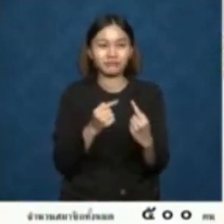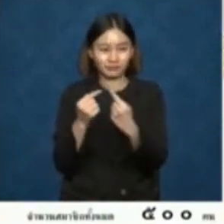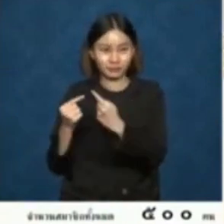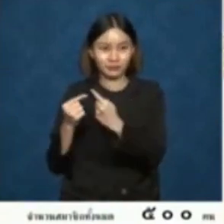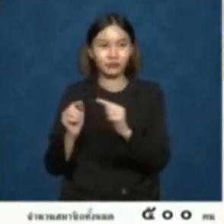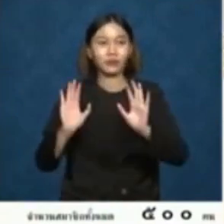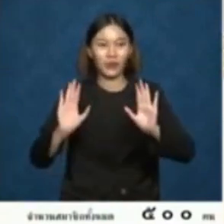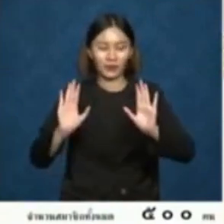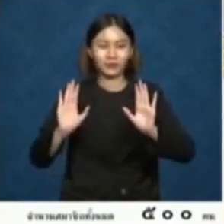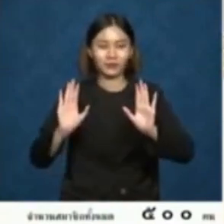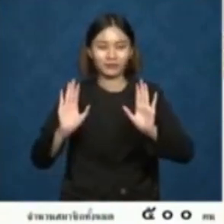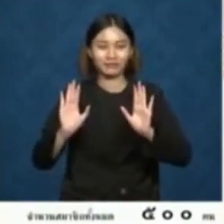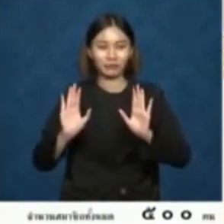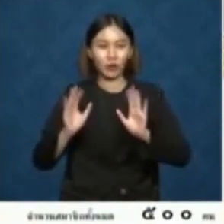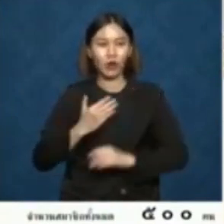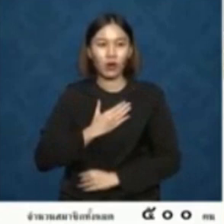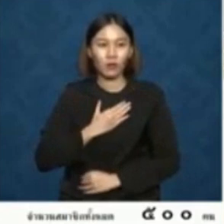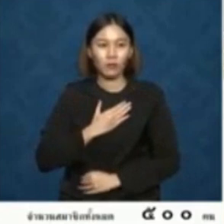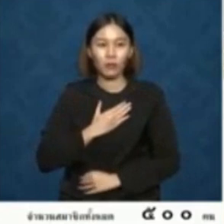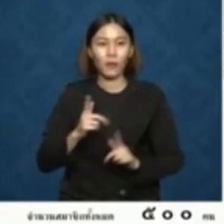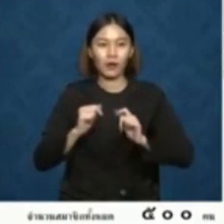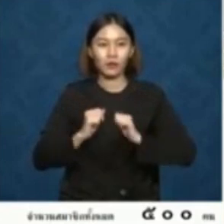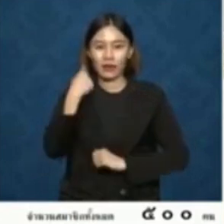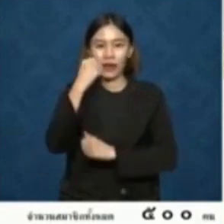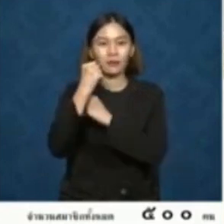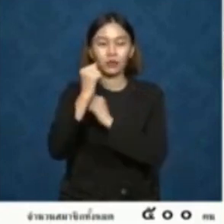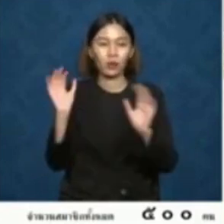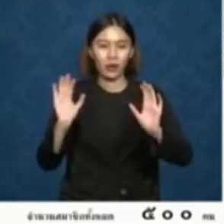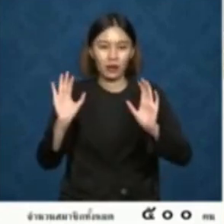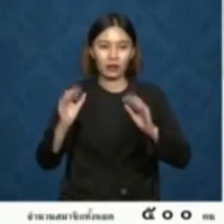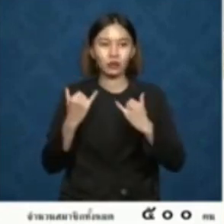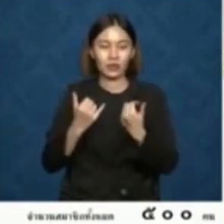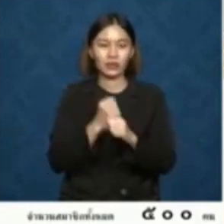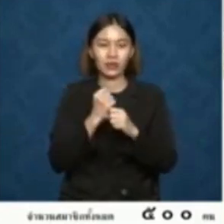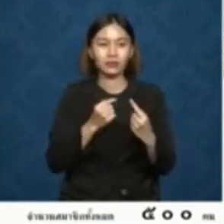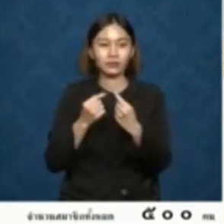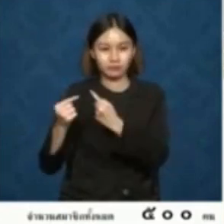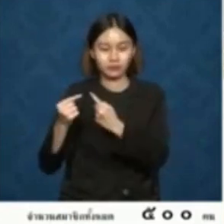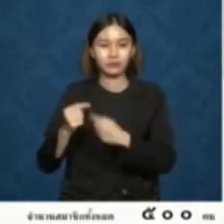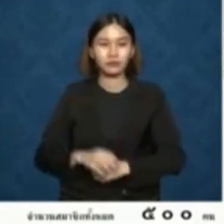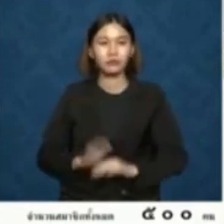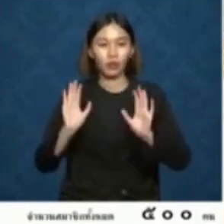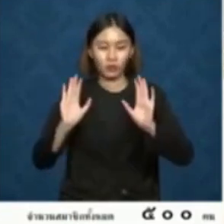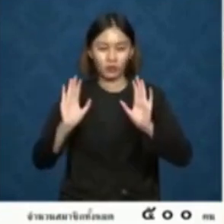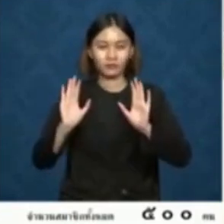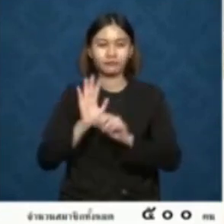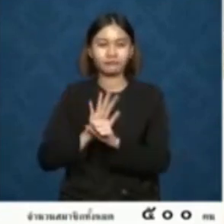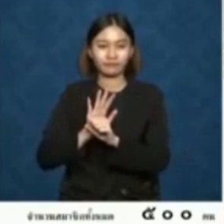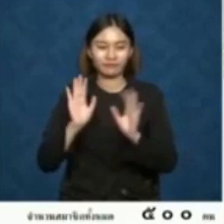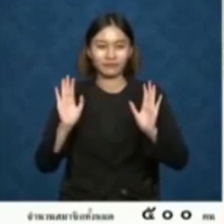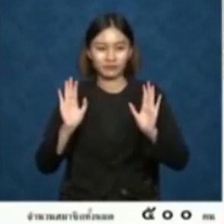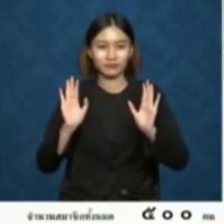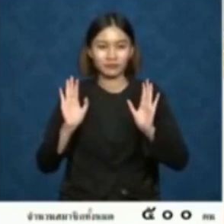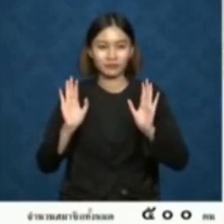ครับพอแล้วครับผมไม่อนุญาตให้ใครประท้วงแล้วครับเราเดินหน้าต่อกันดีกว่าครับพอแล้วครับท่านพอแล้